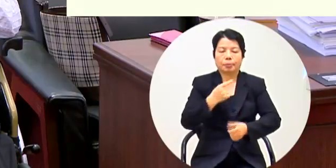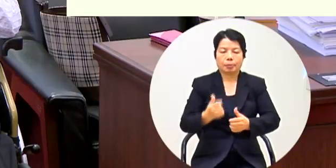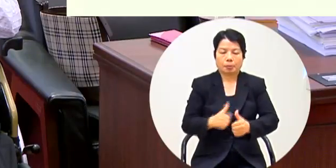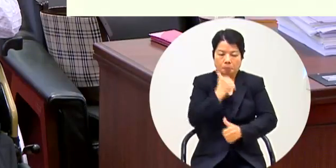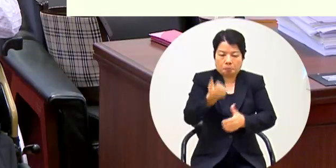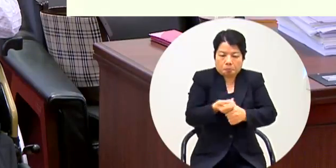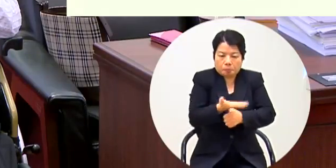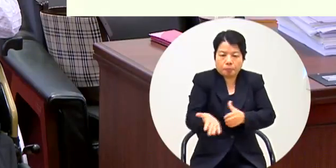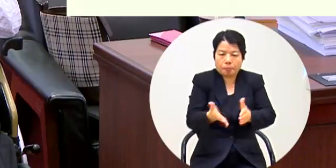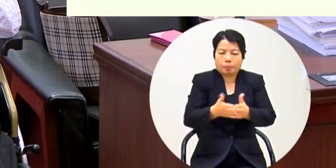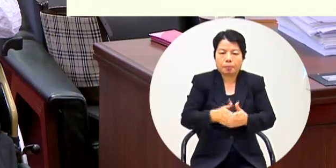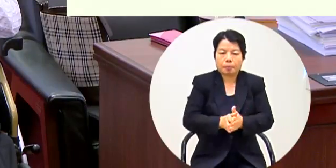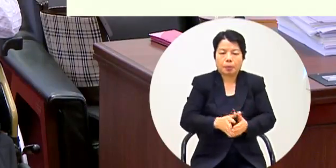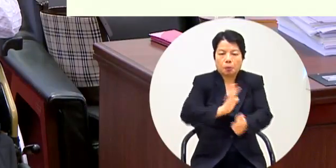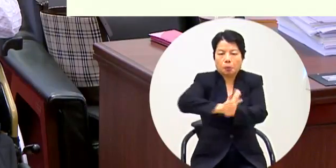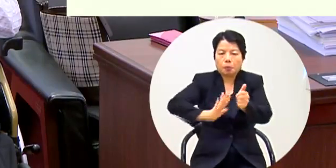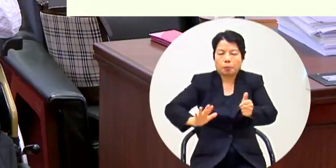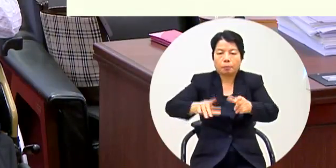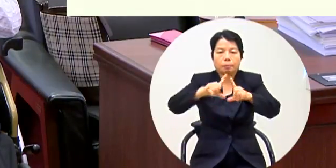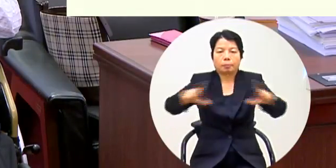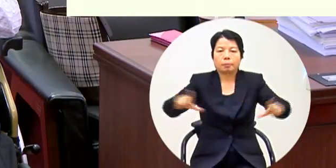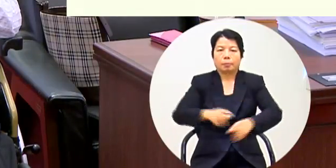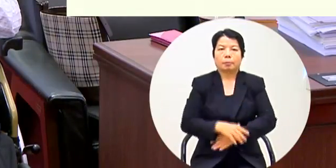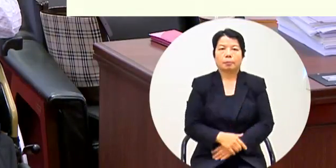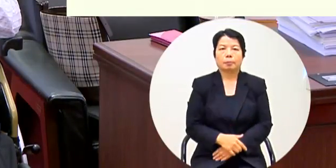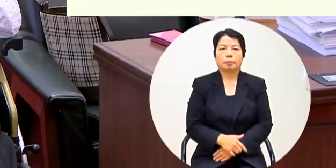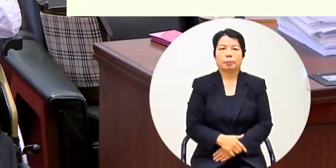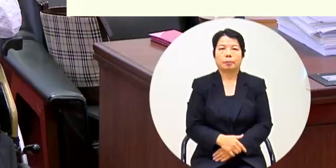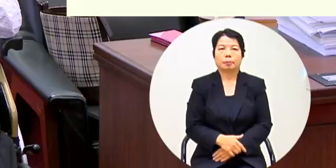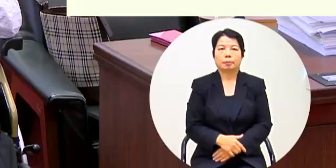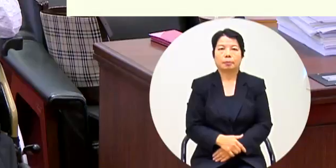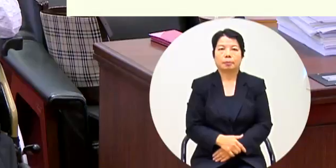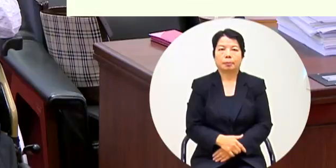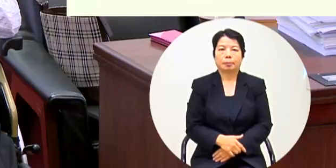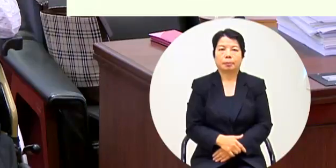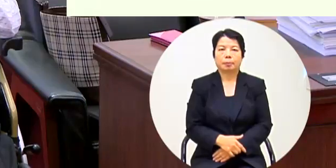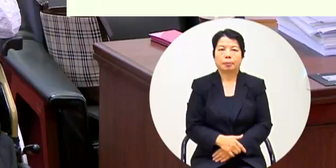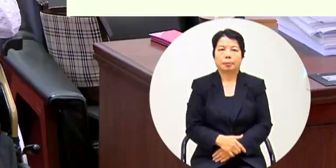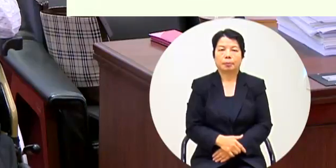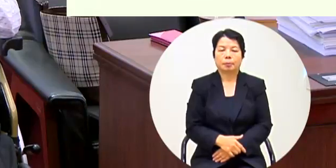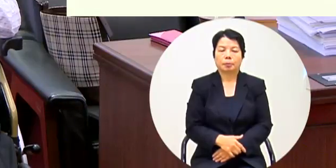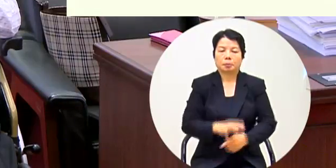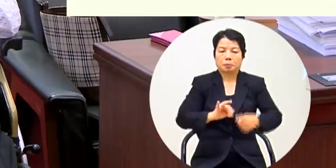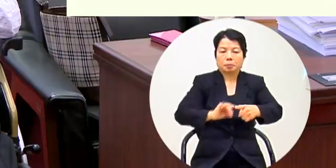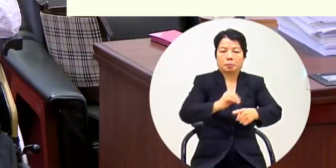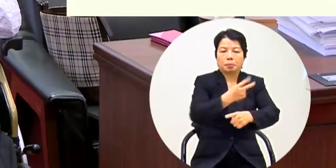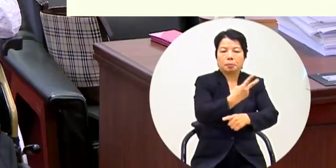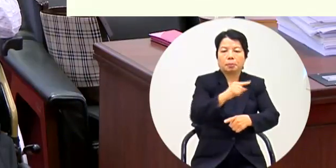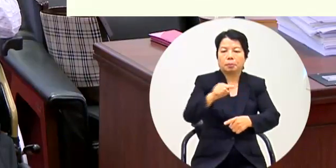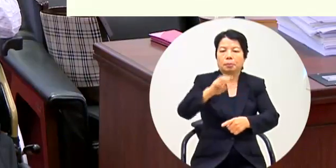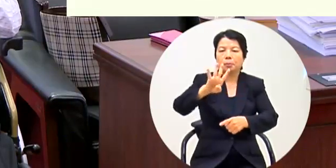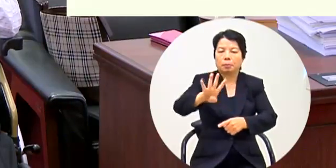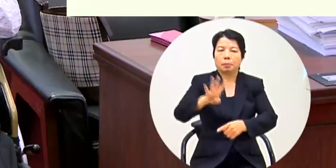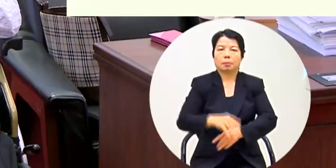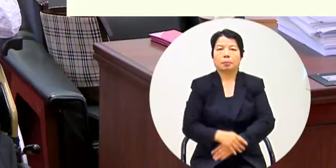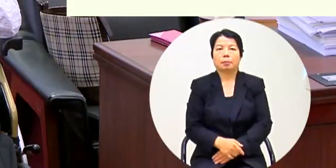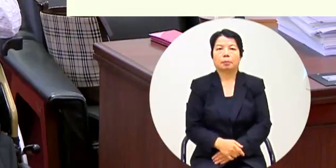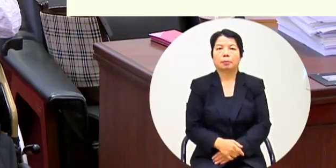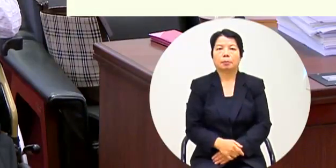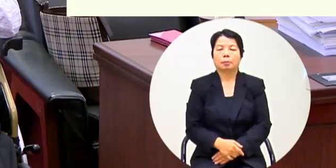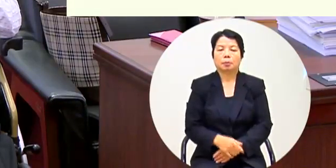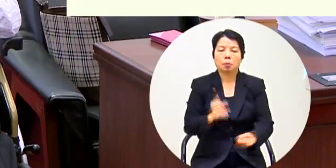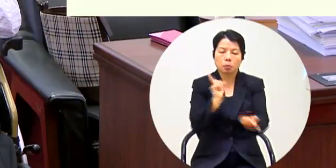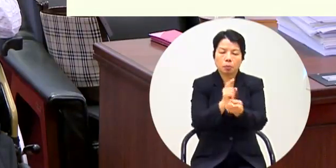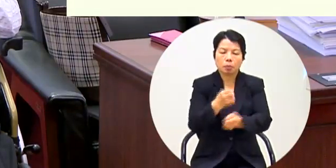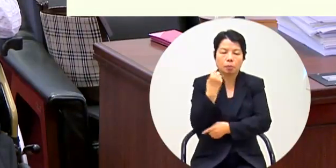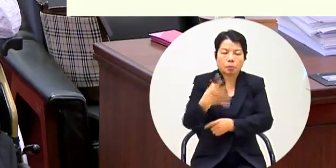哈，啊这个都是2%到4%的这样一个排放量，所以我们对于新达电厂的要求，这个是必